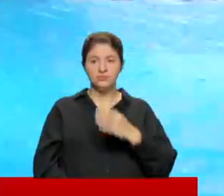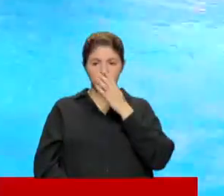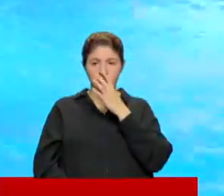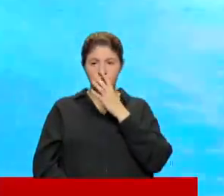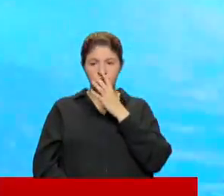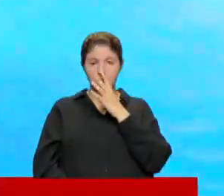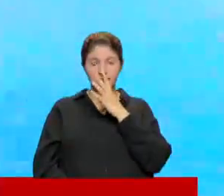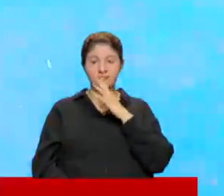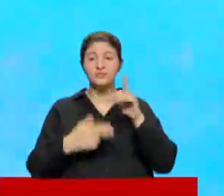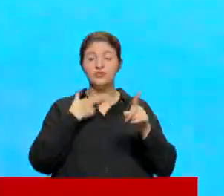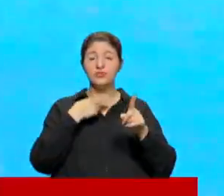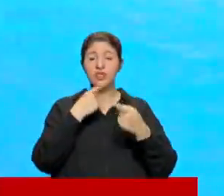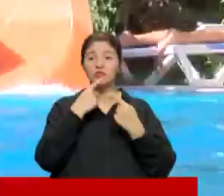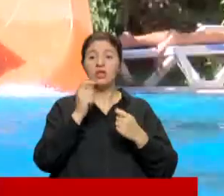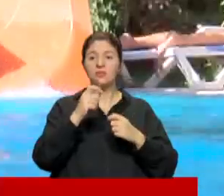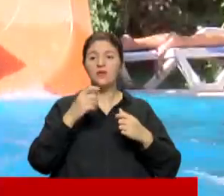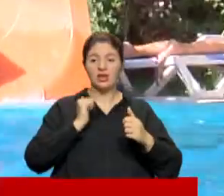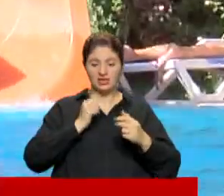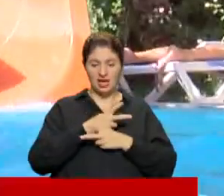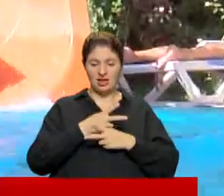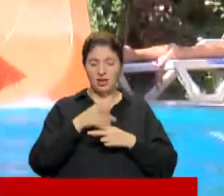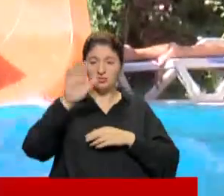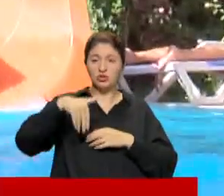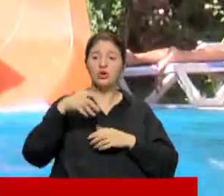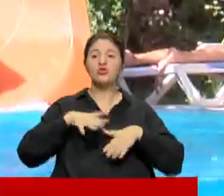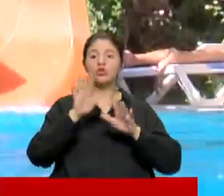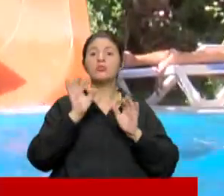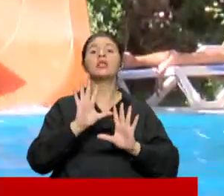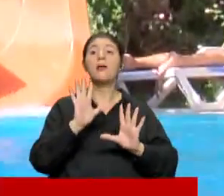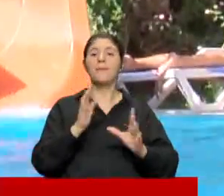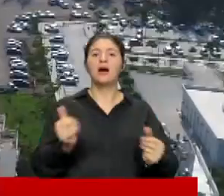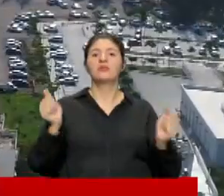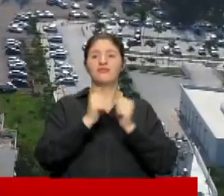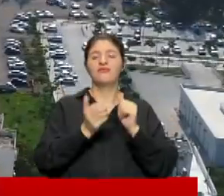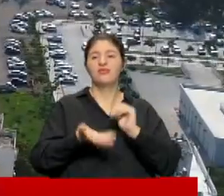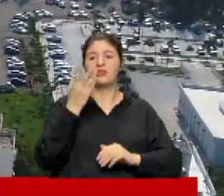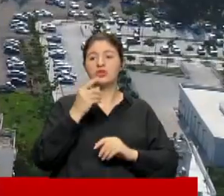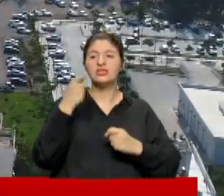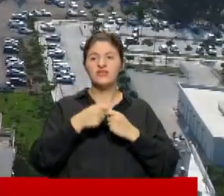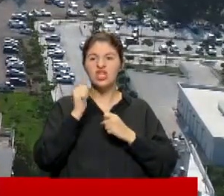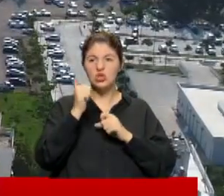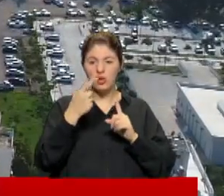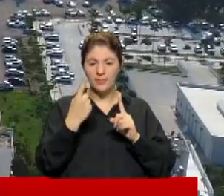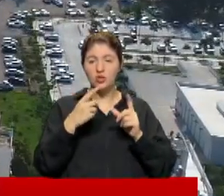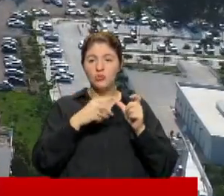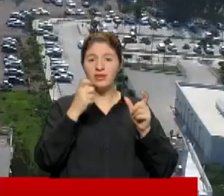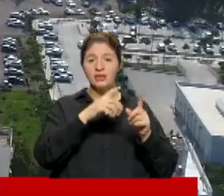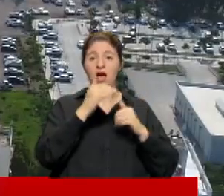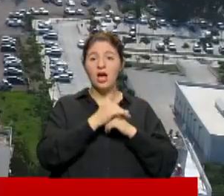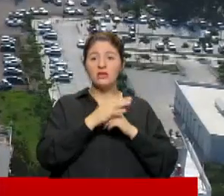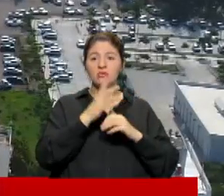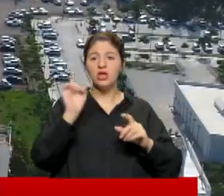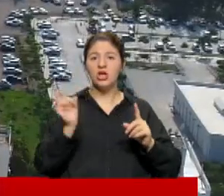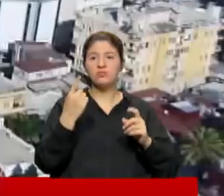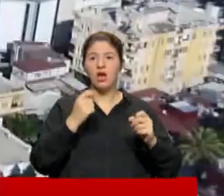doldurdu Rusya'nın ilan ettiği seferberlikle başlamadı göç ama katlandı Şubat ayında savaşın ilk günlerinden beri Antalya'da olağan